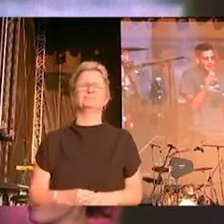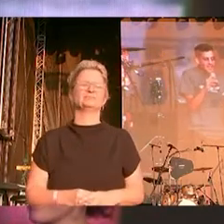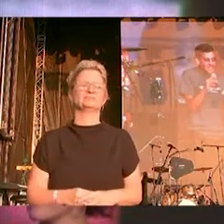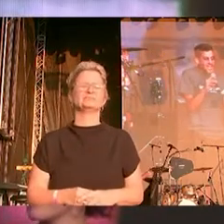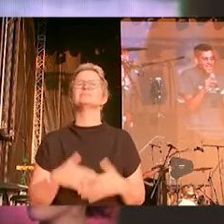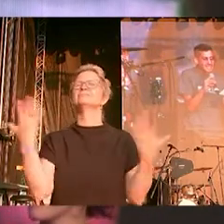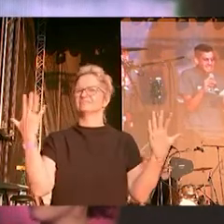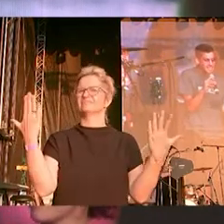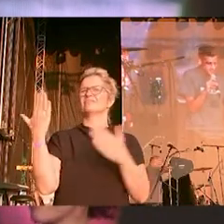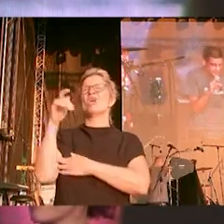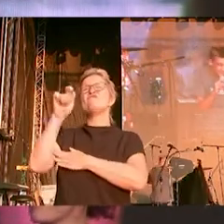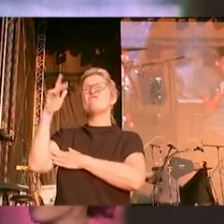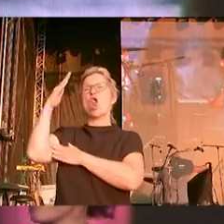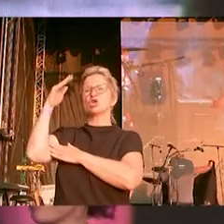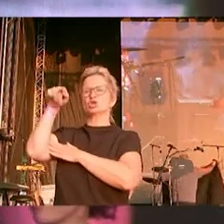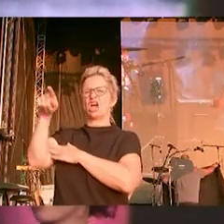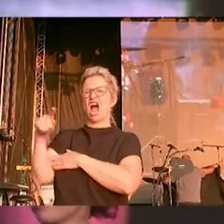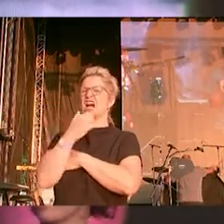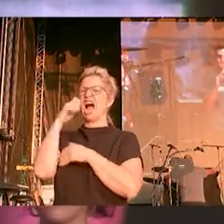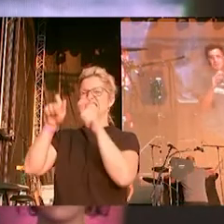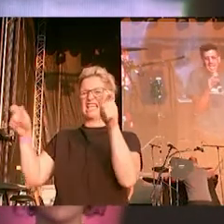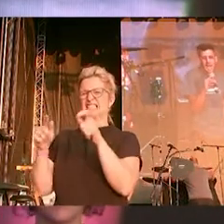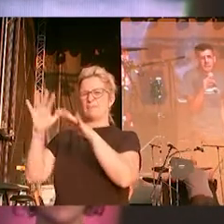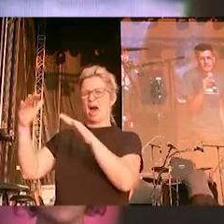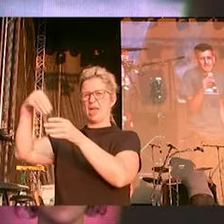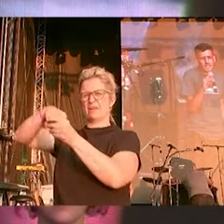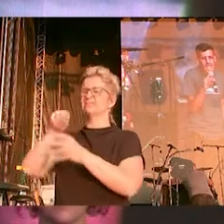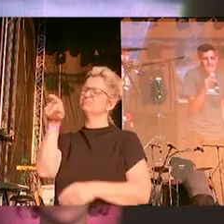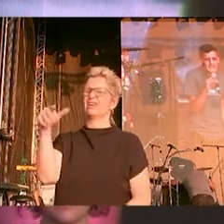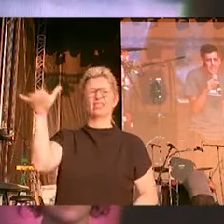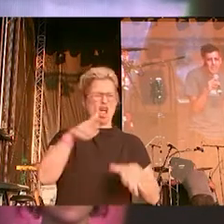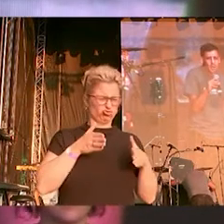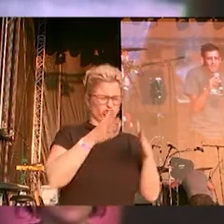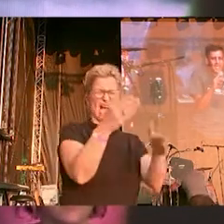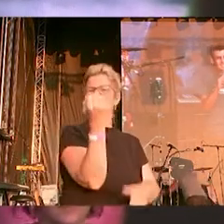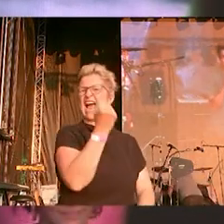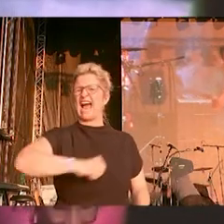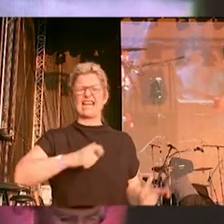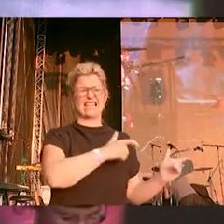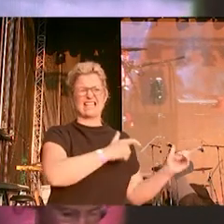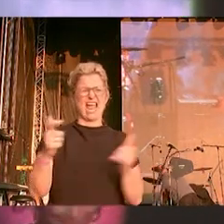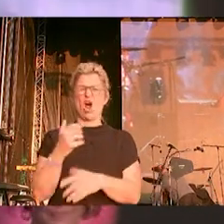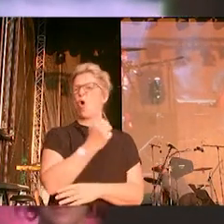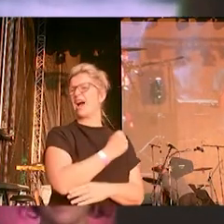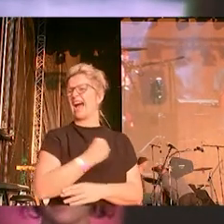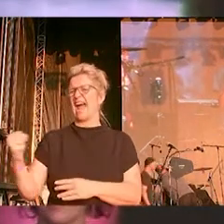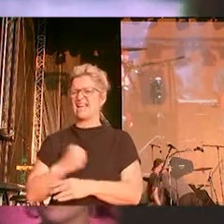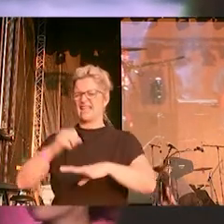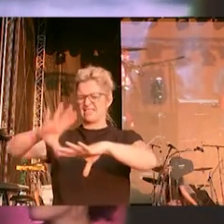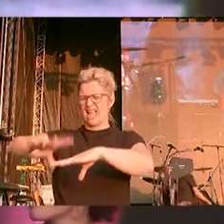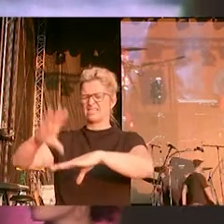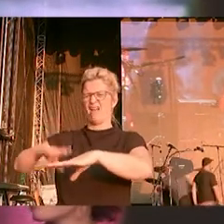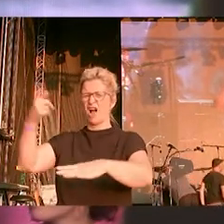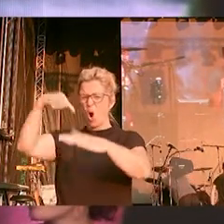Angesichts völkischer Rassisten in unseren Parlamenten, rechtem Terror auf unseren Straßen und rechten Netzwerken bei Polizei